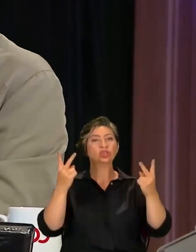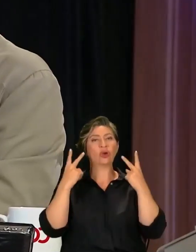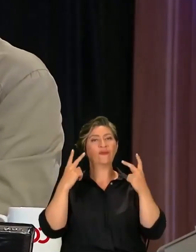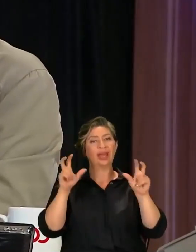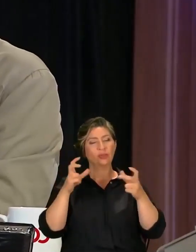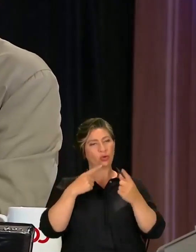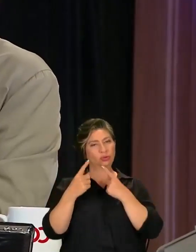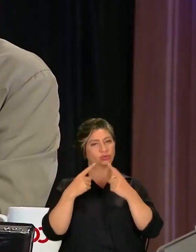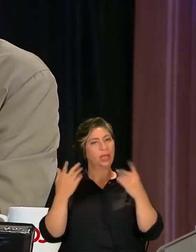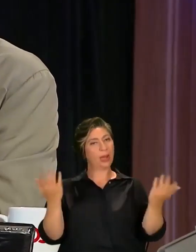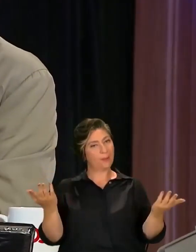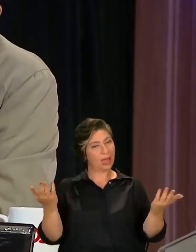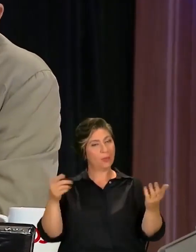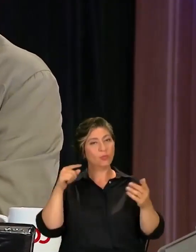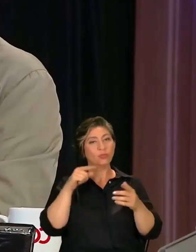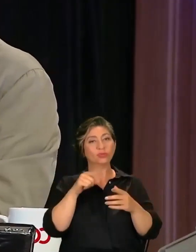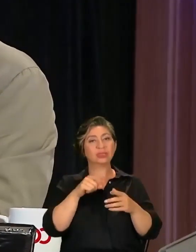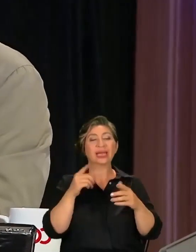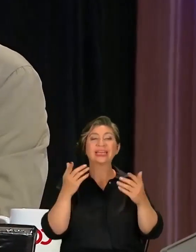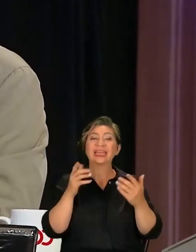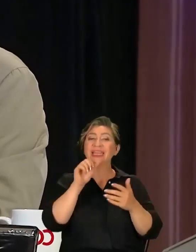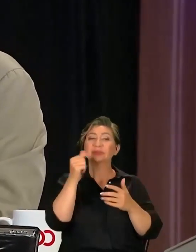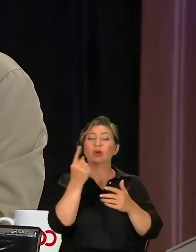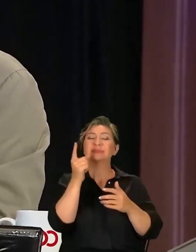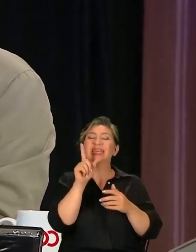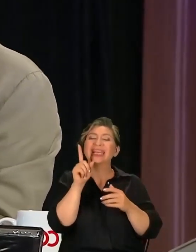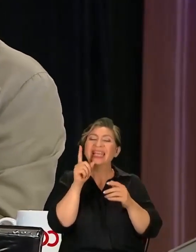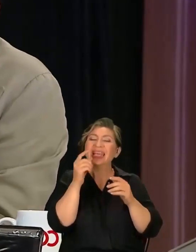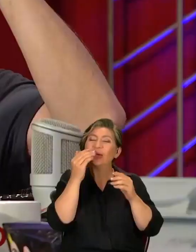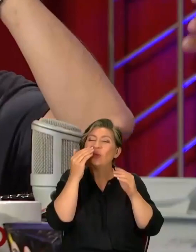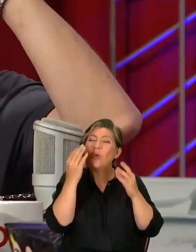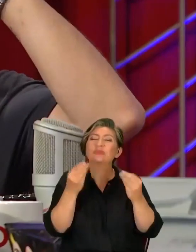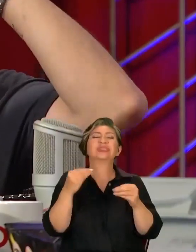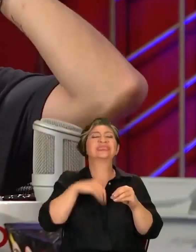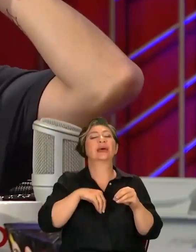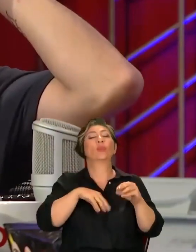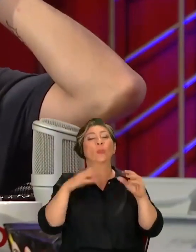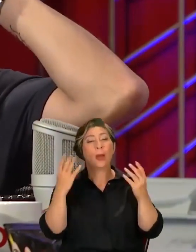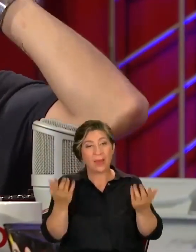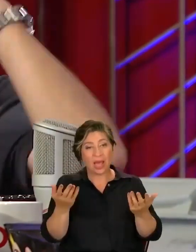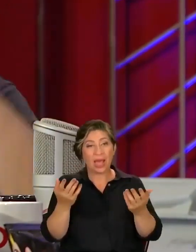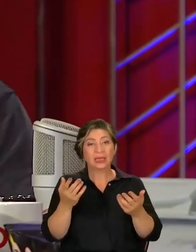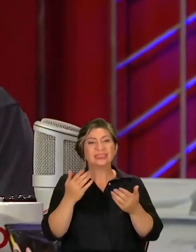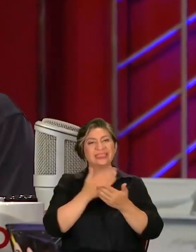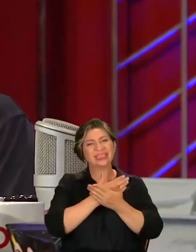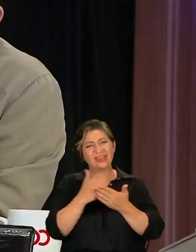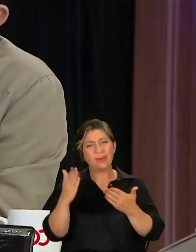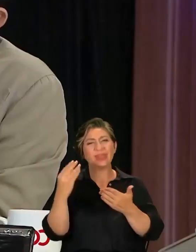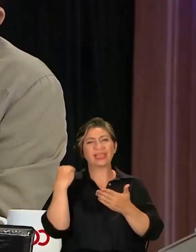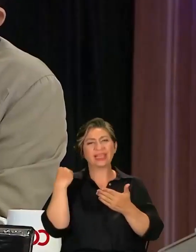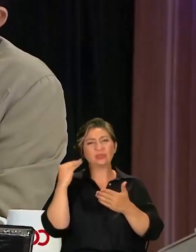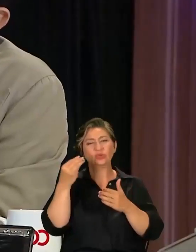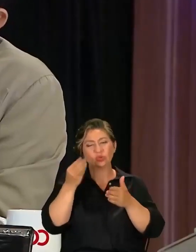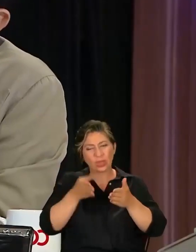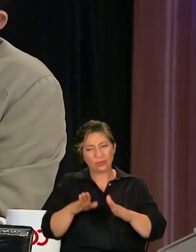Radyo'da da konuştuk ama burada yani hiç böyle bir şeye ihtimal vermiyorum ama tabii ki sürekli yeni